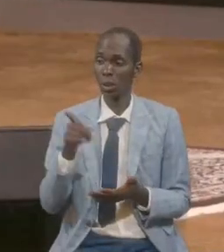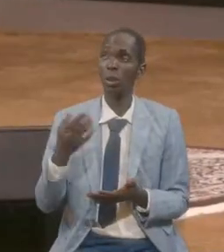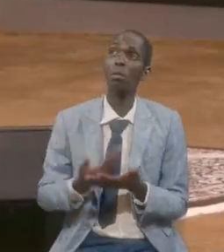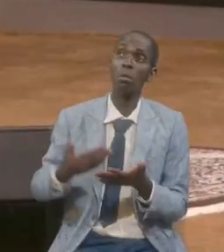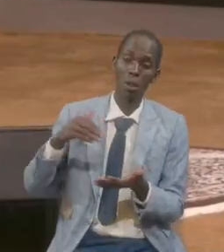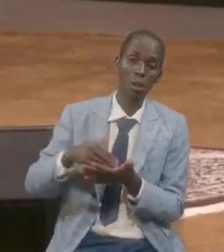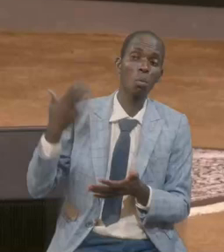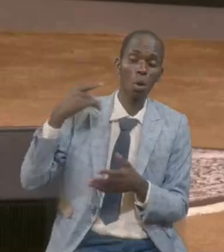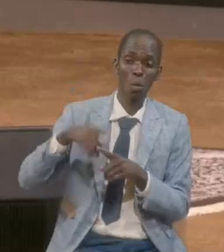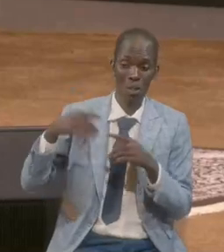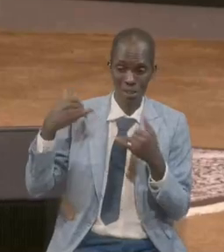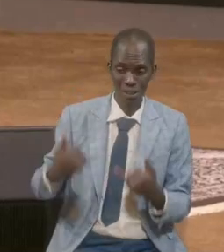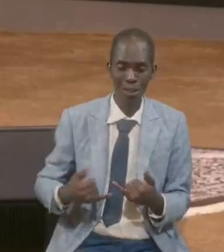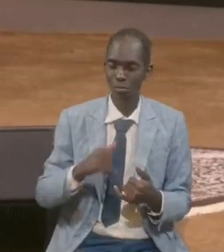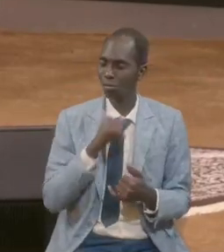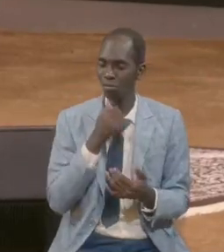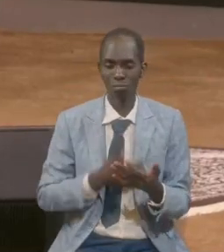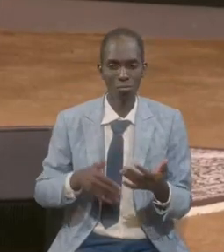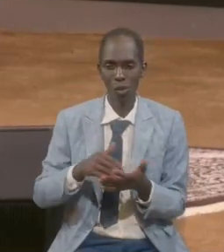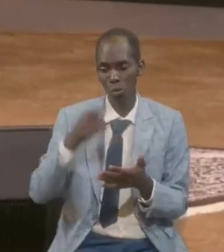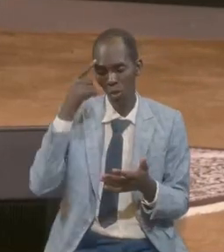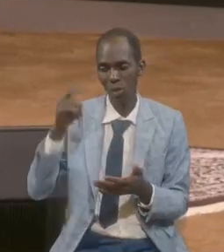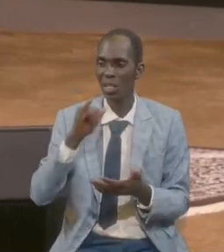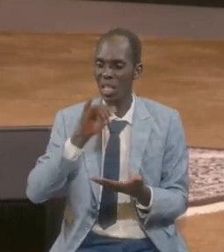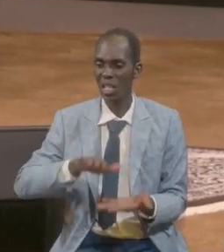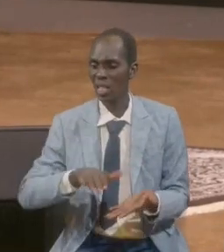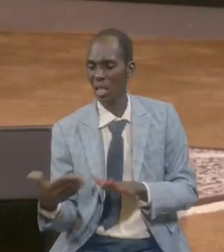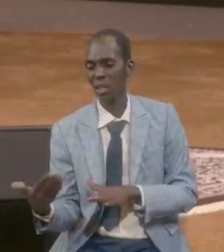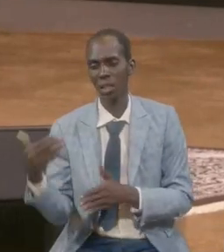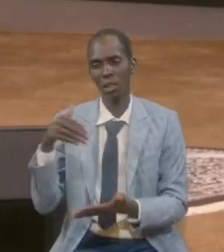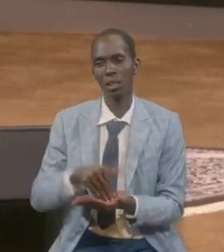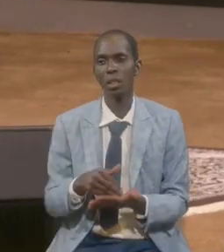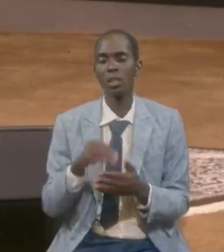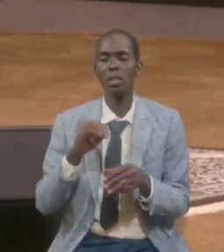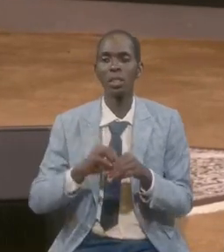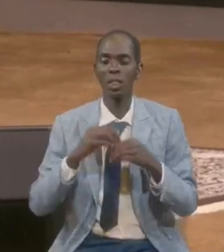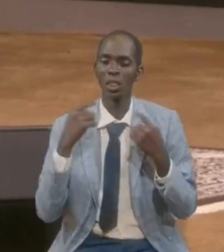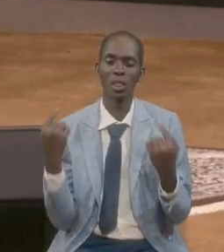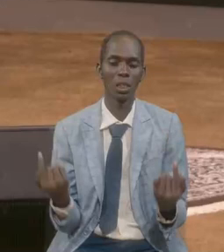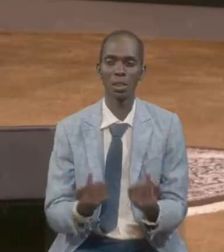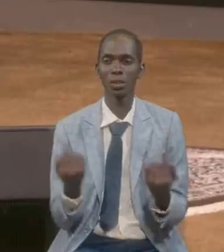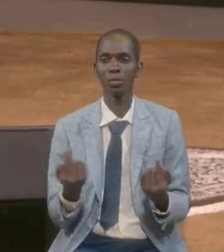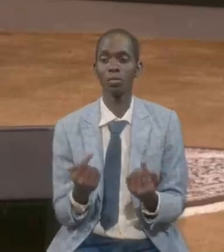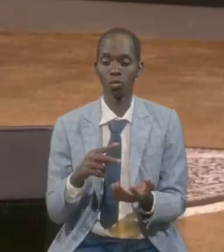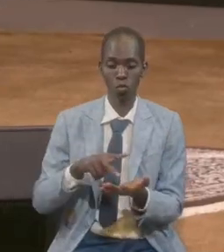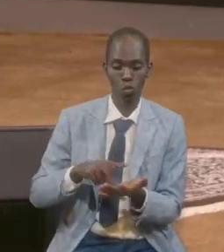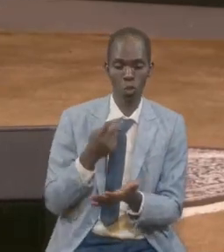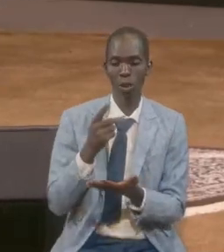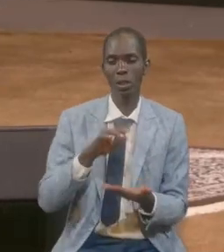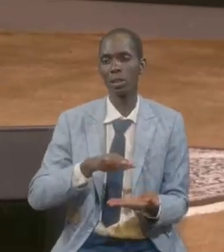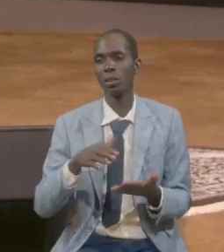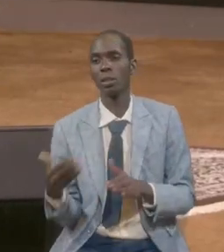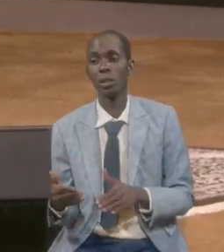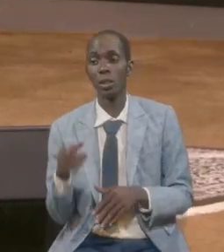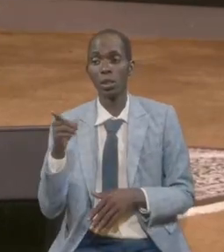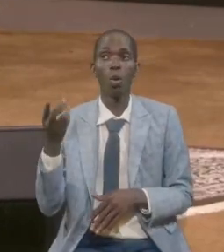nouveau. Maintenant, il est retourné, il est encore mort. Il est mort dans le péché de la transgression.